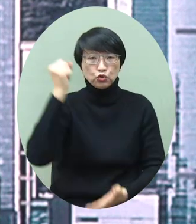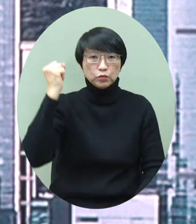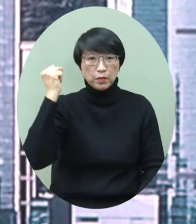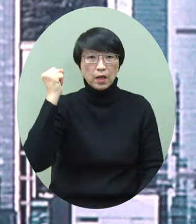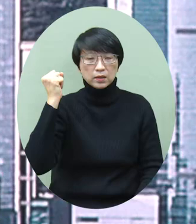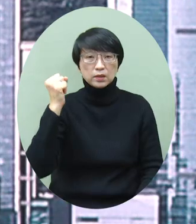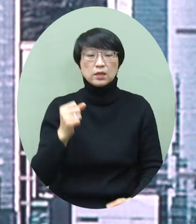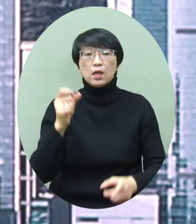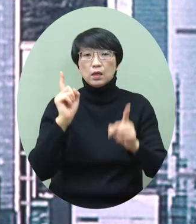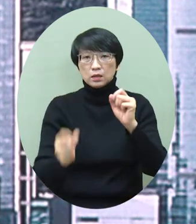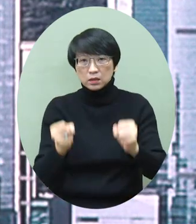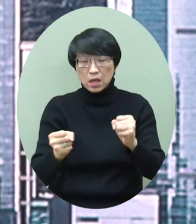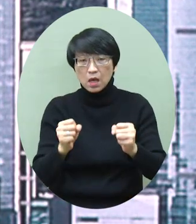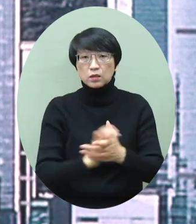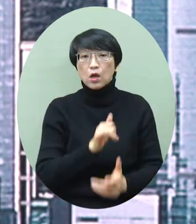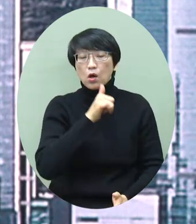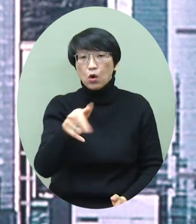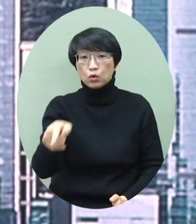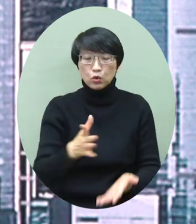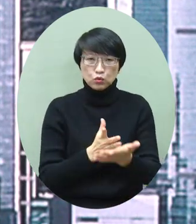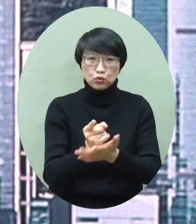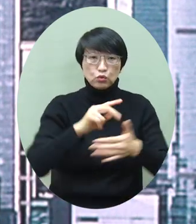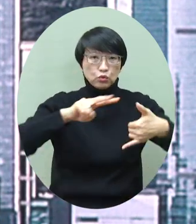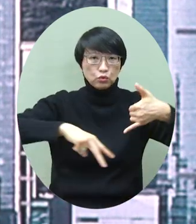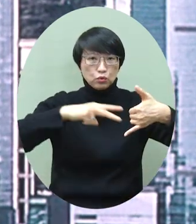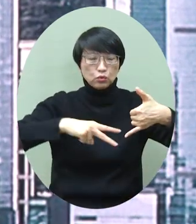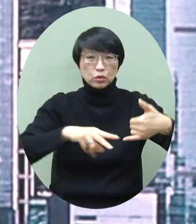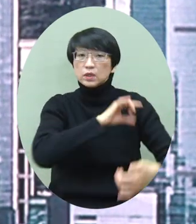機場，前往指定檢疫酒店是強制檢疫